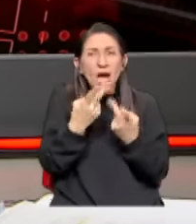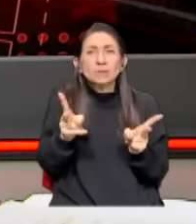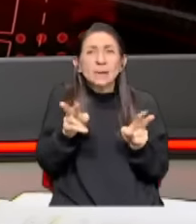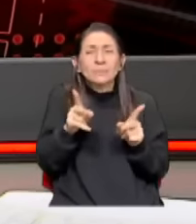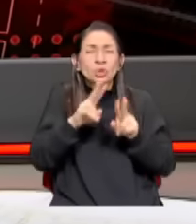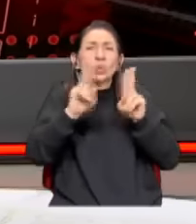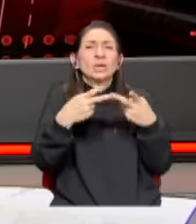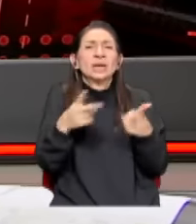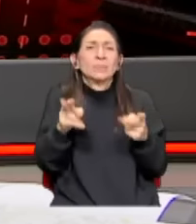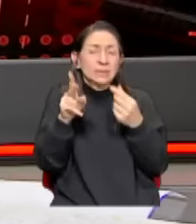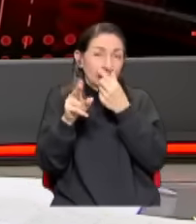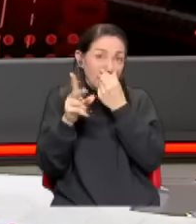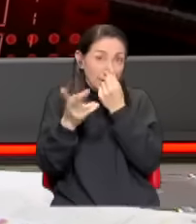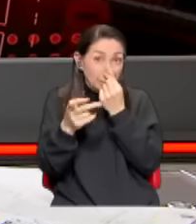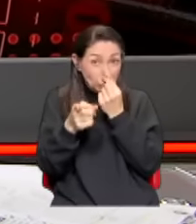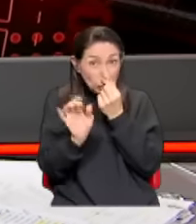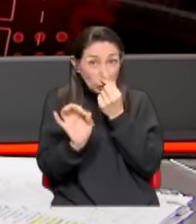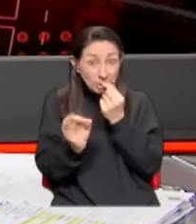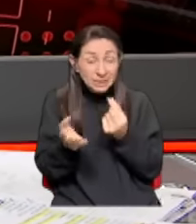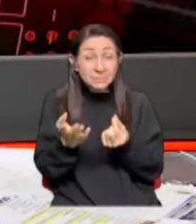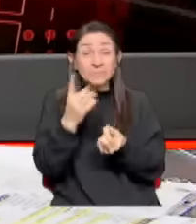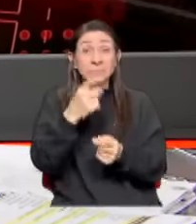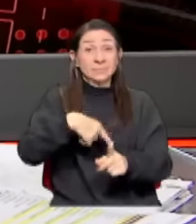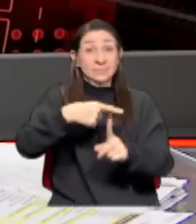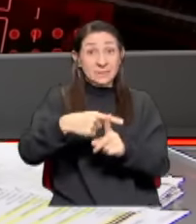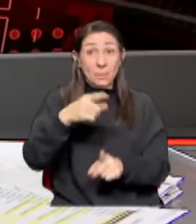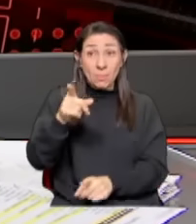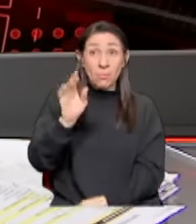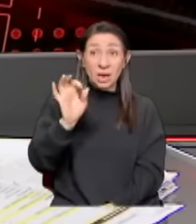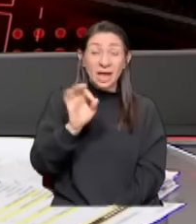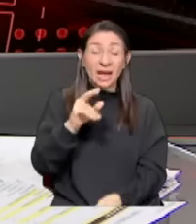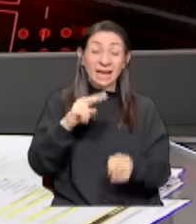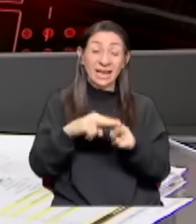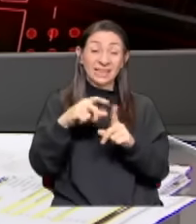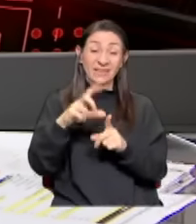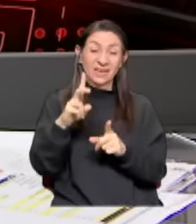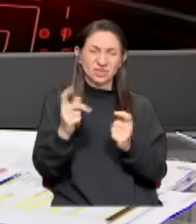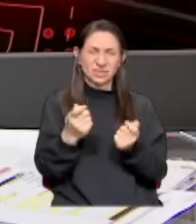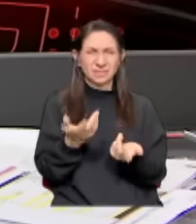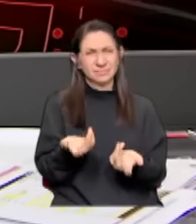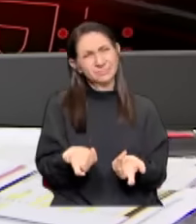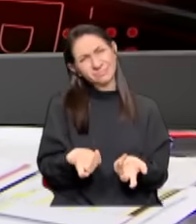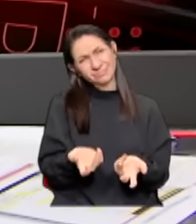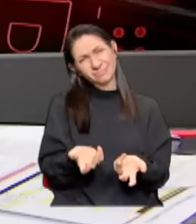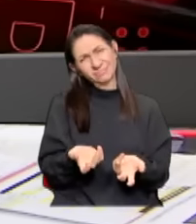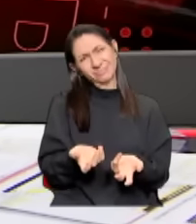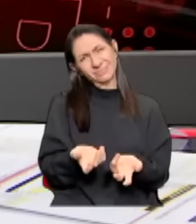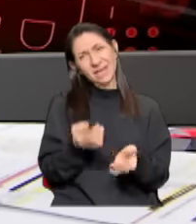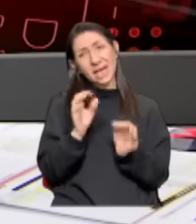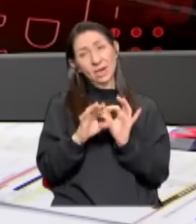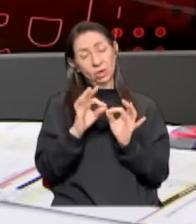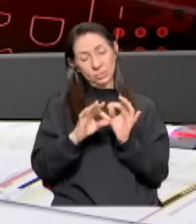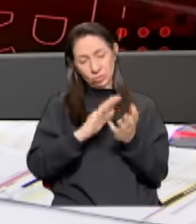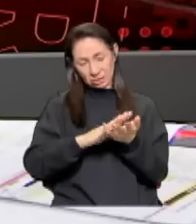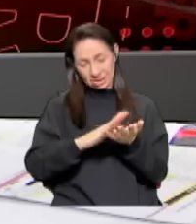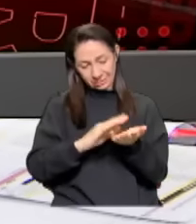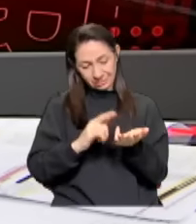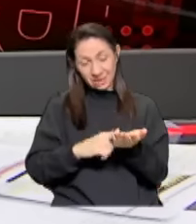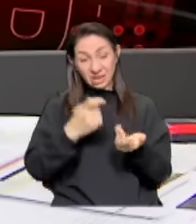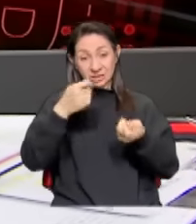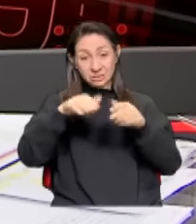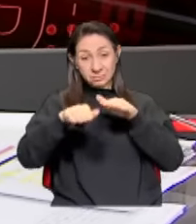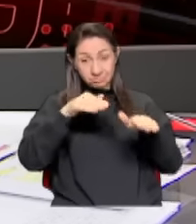gibi, dükkan açmak gibi filan. Bu mudur? Bir de üstünden böyle KDV işleri filan. Efendim ekonomiyi düzelt. Yani